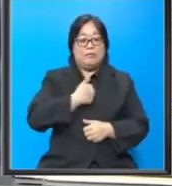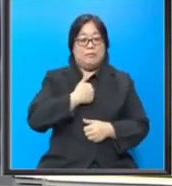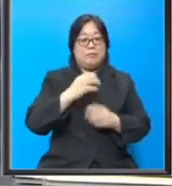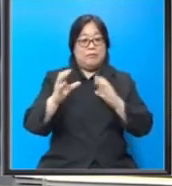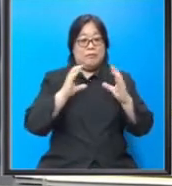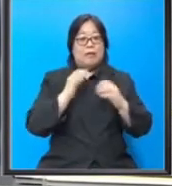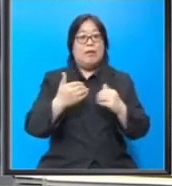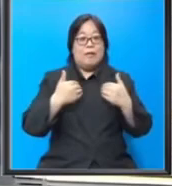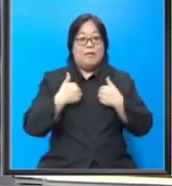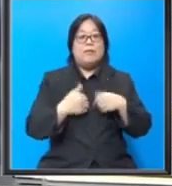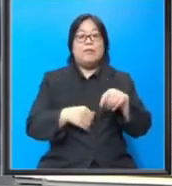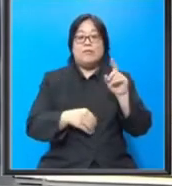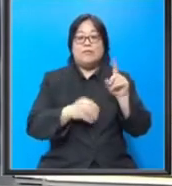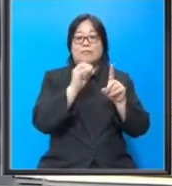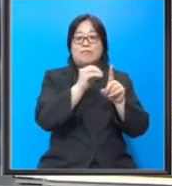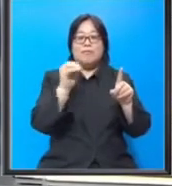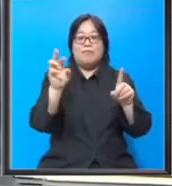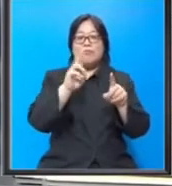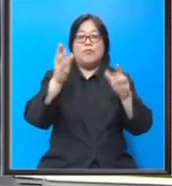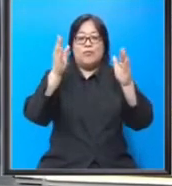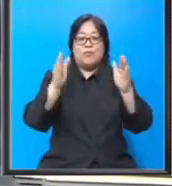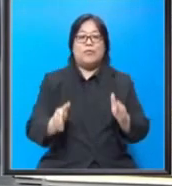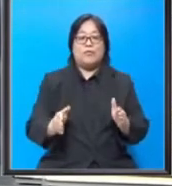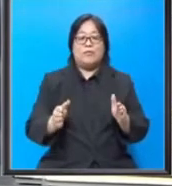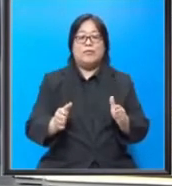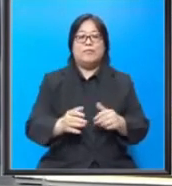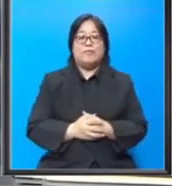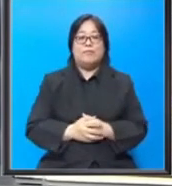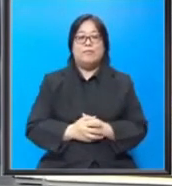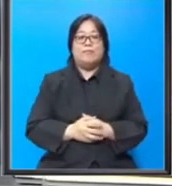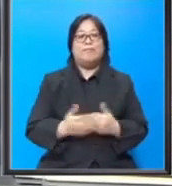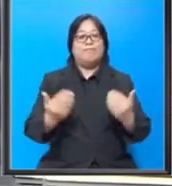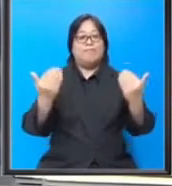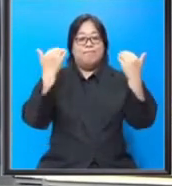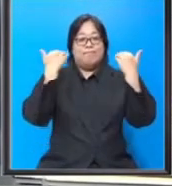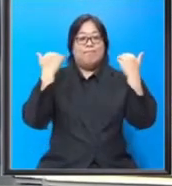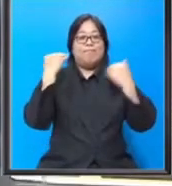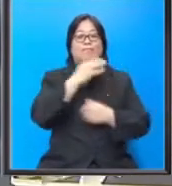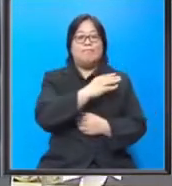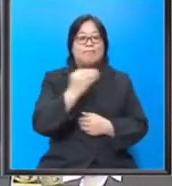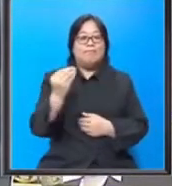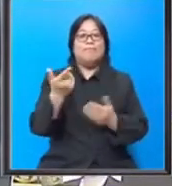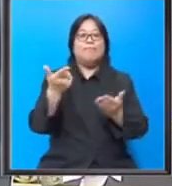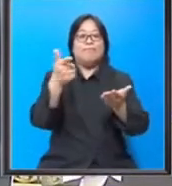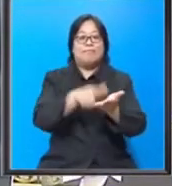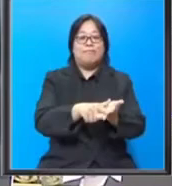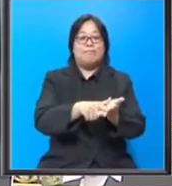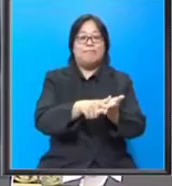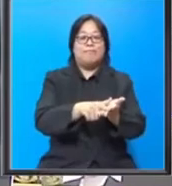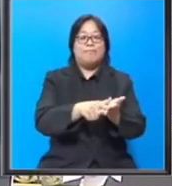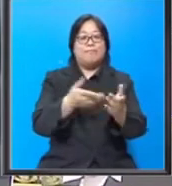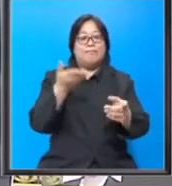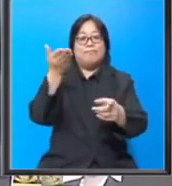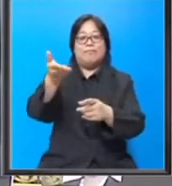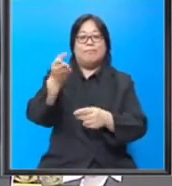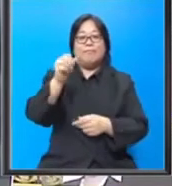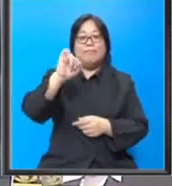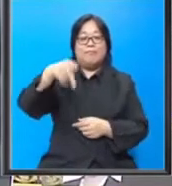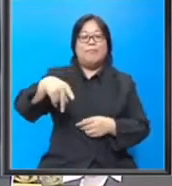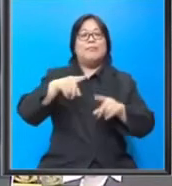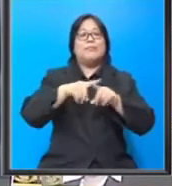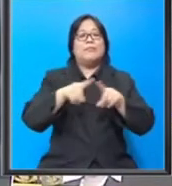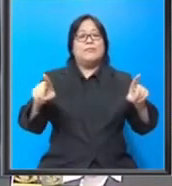mengatakan lebih kurang 100 ribu orang telah menganggur dan telah melaporkan perkara itu kepada sci-fi